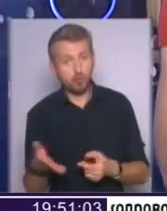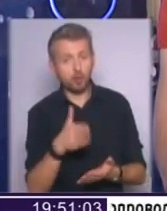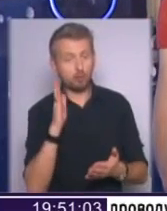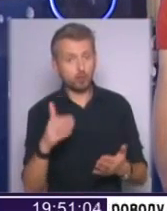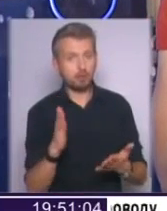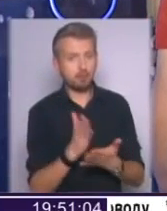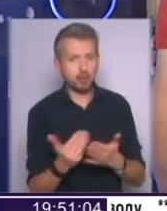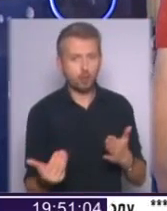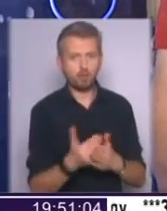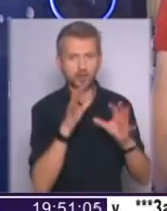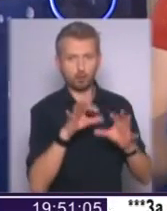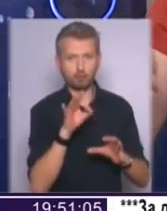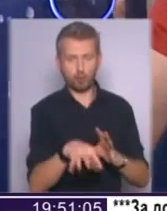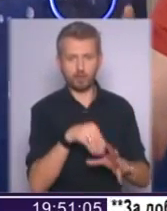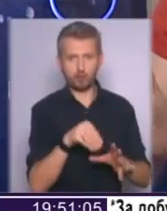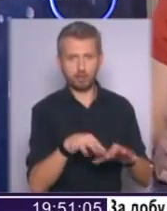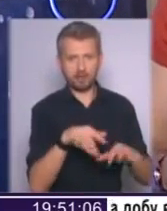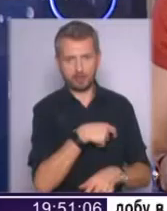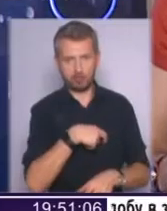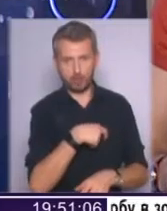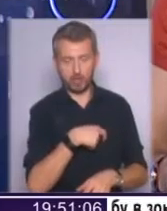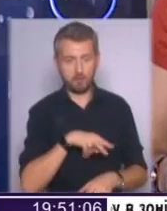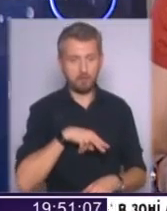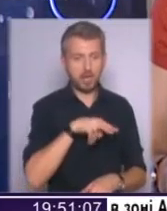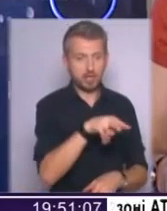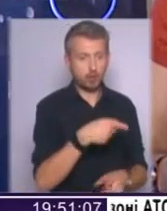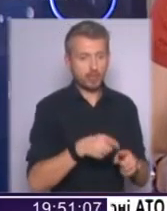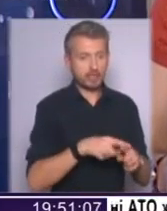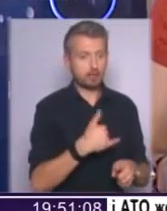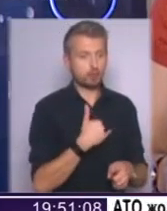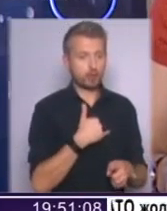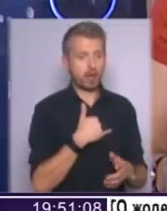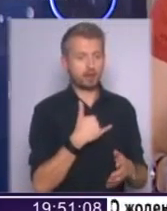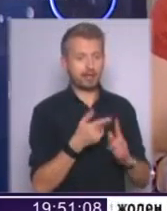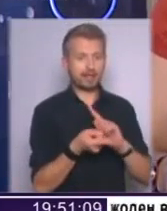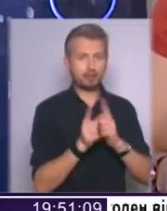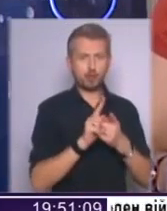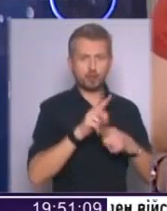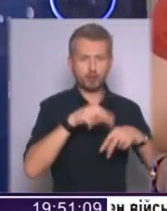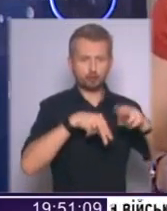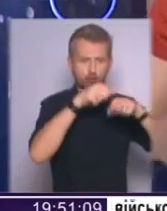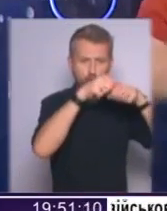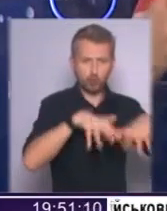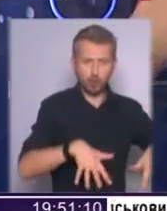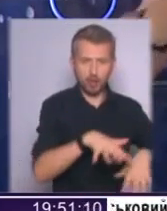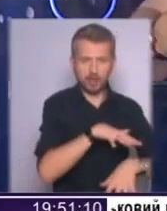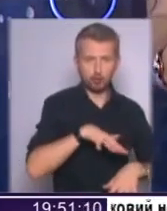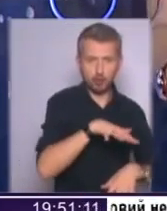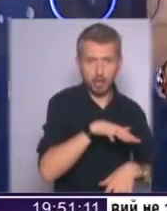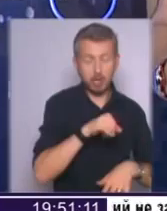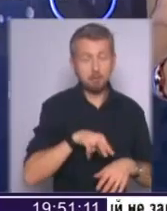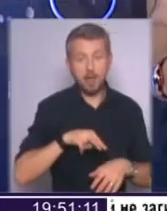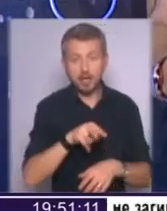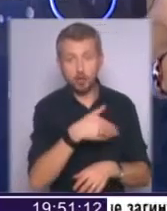про вибори місцевих депутатів. Уявіть собі, от паралельно з у нас є змінюється структура, да, територіальна країна, і паралельно з цим